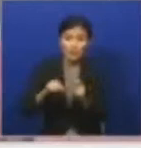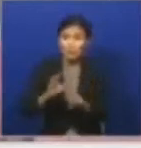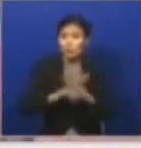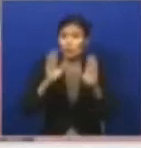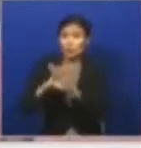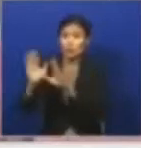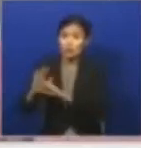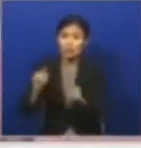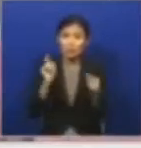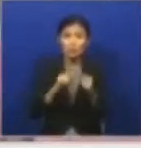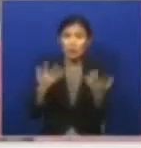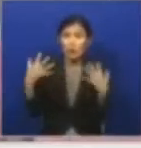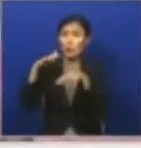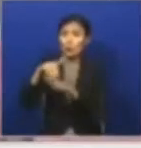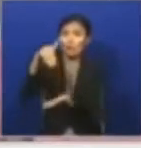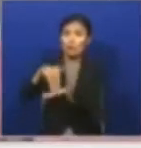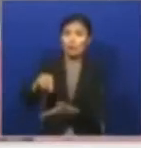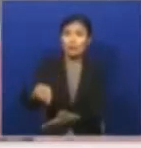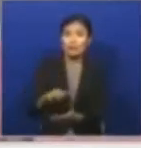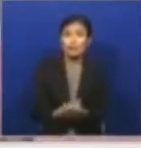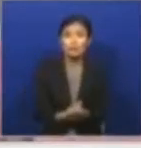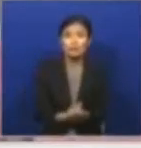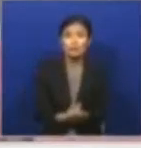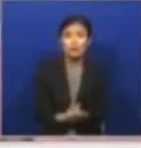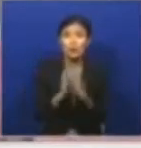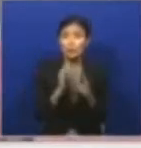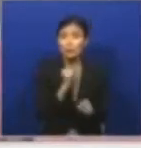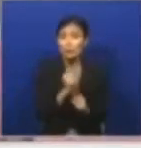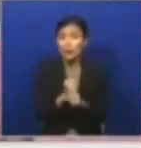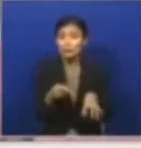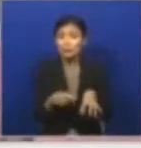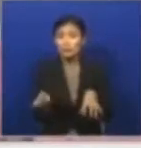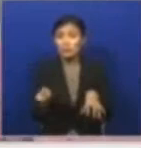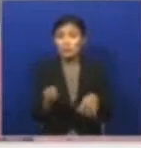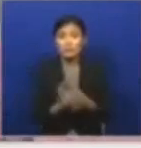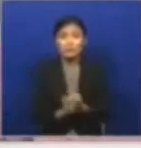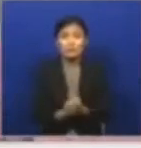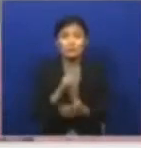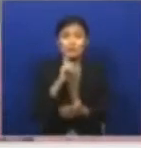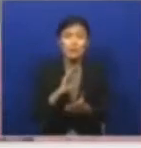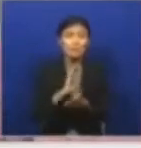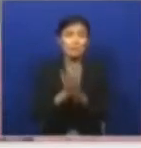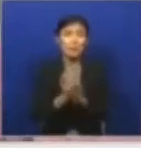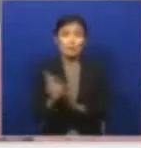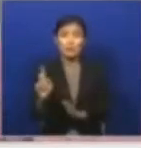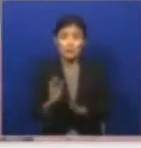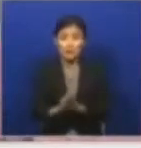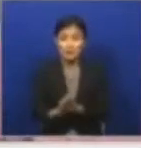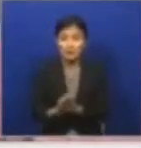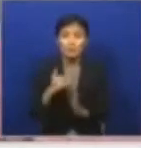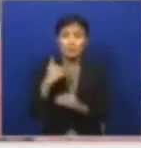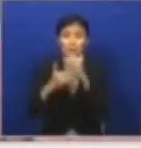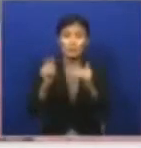พื้นที่ด้อยลงมีเจ้าหน้าที่ด้อยลงนี่คืออะไรปรับปรุงปฏิรูปยังไงเพราะว่าท่านบอก